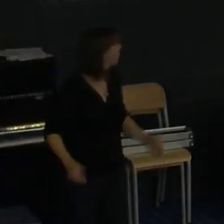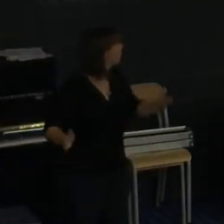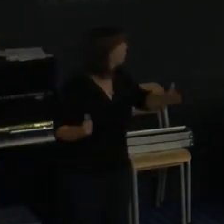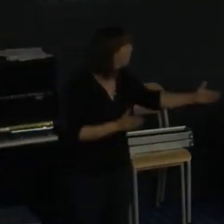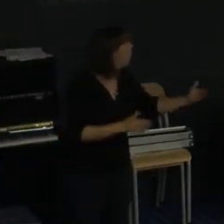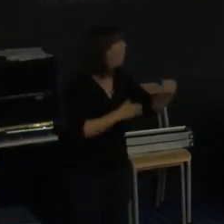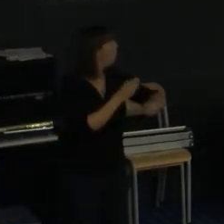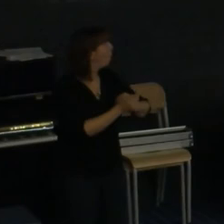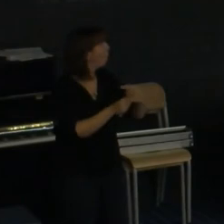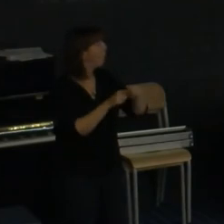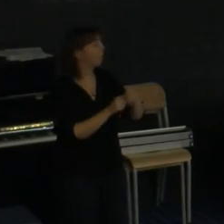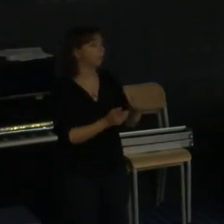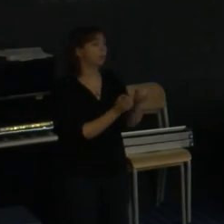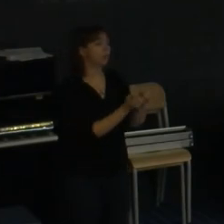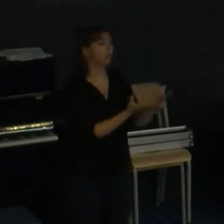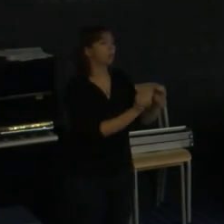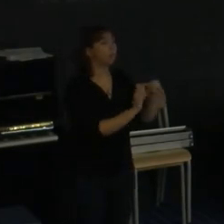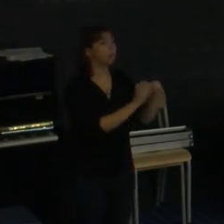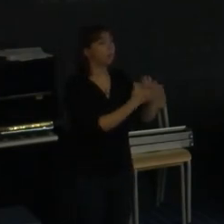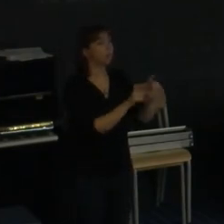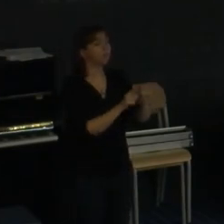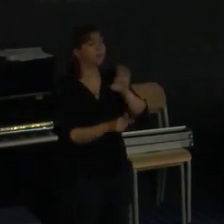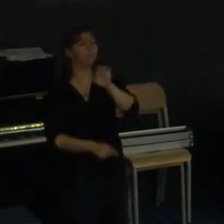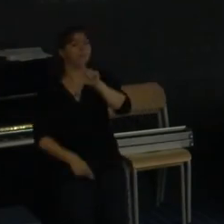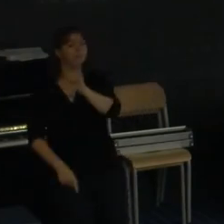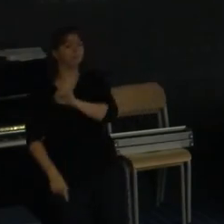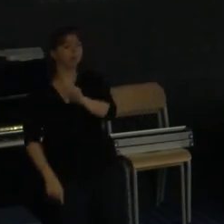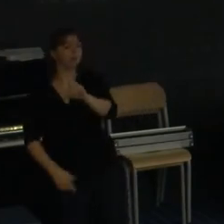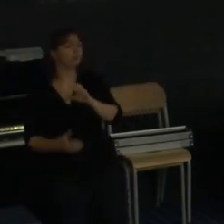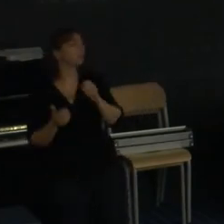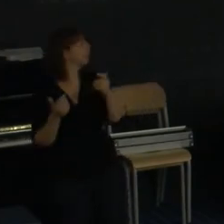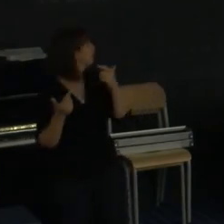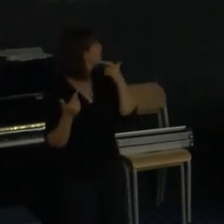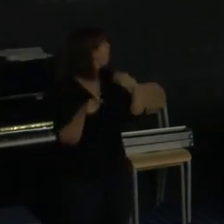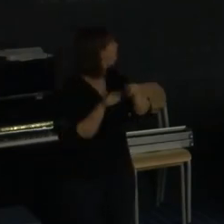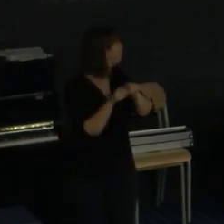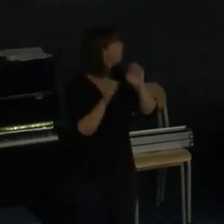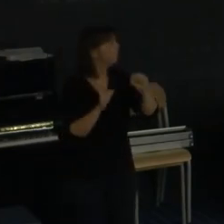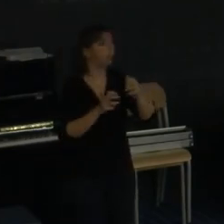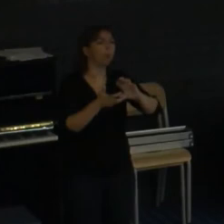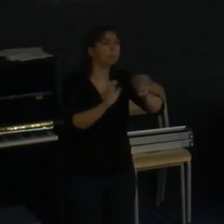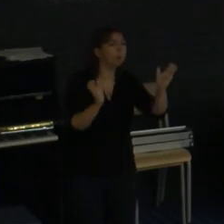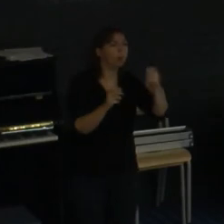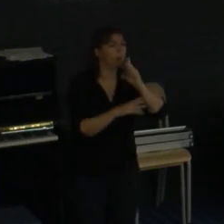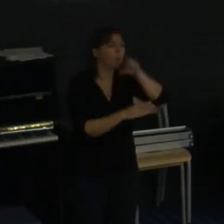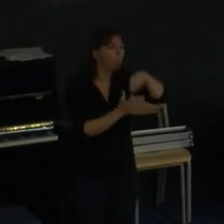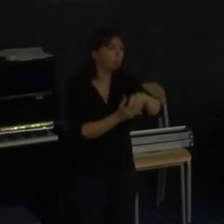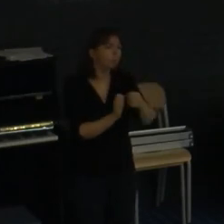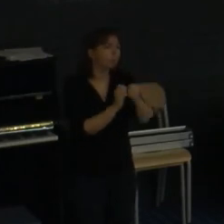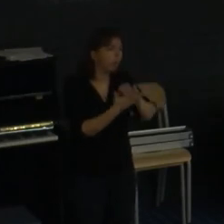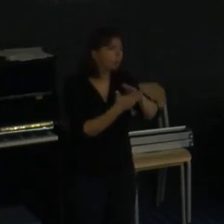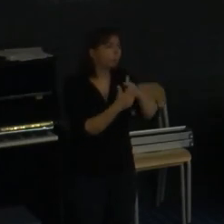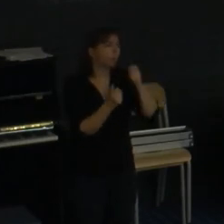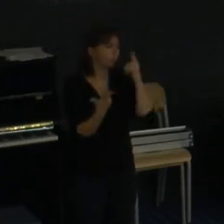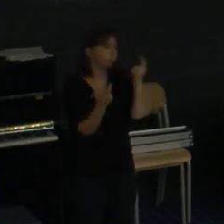peut aussi l'intégrer directement avec du développement web. Donc Flask vient par exemple avec WorkZe qui lui intègre directement un débugger web, etc.